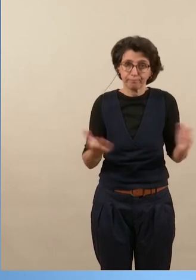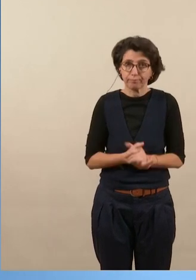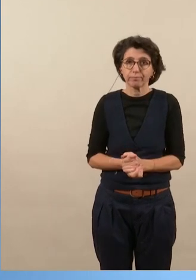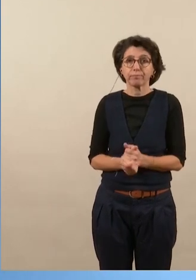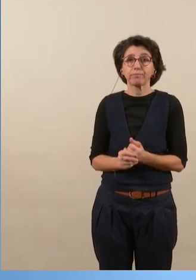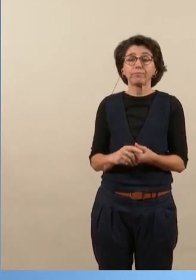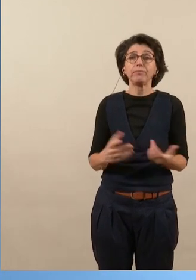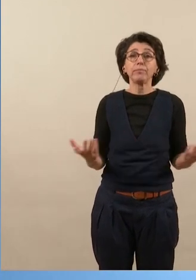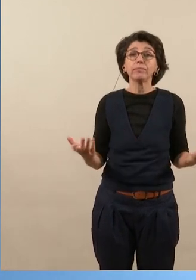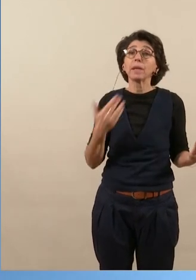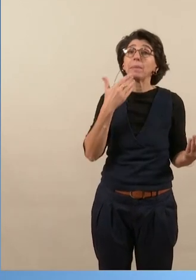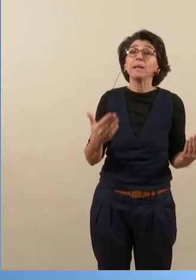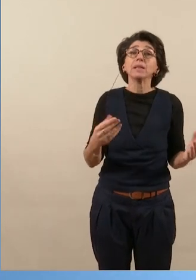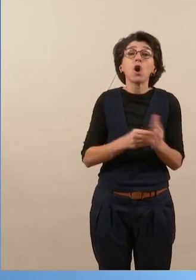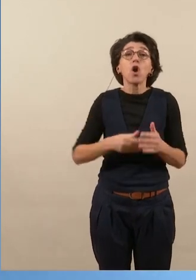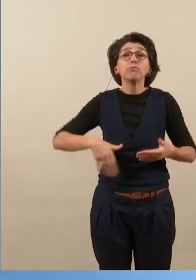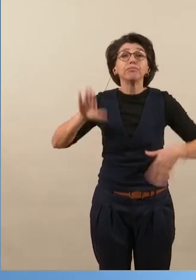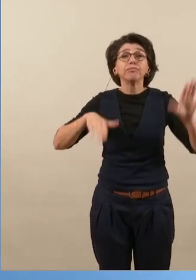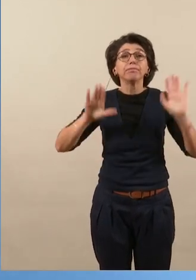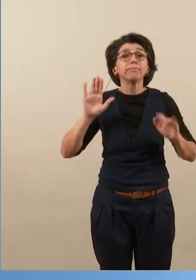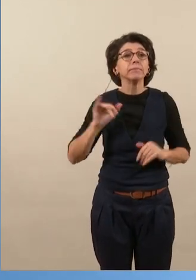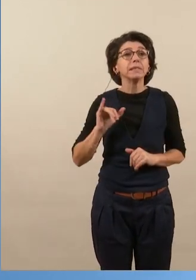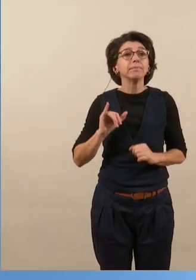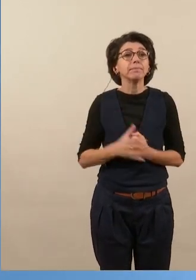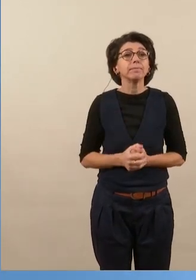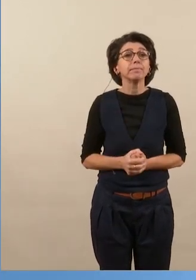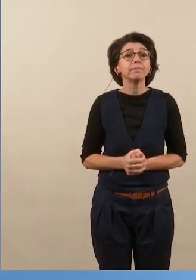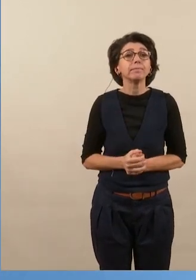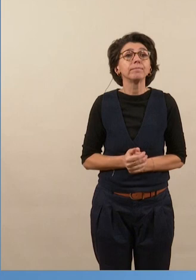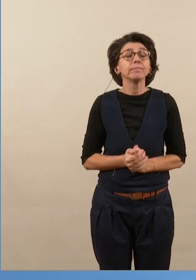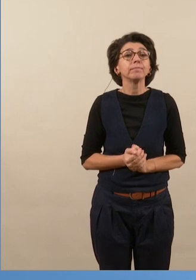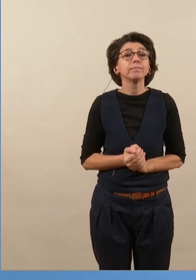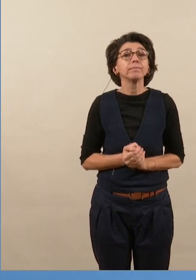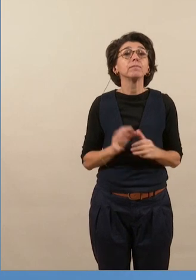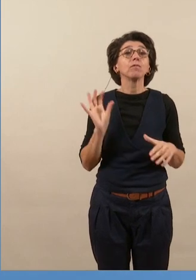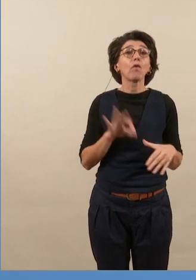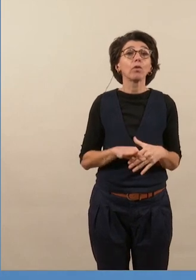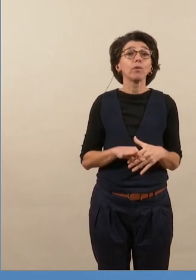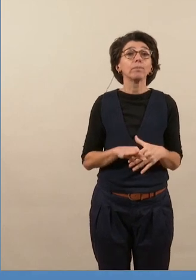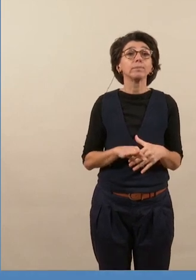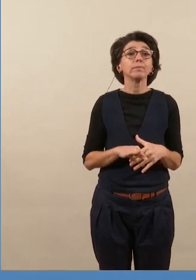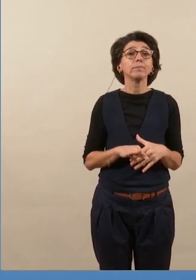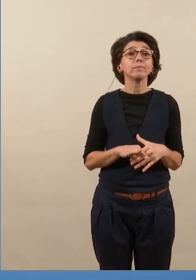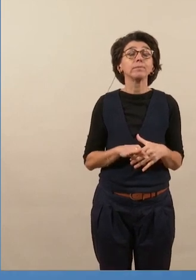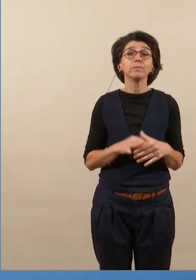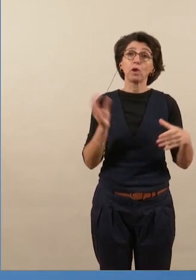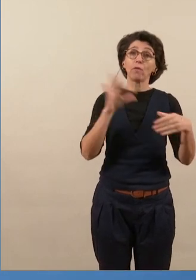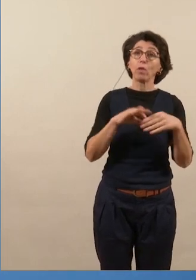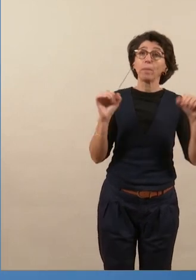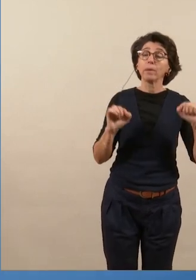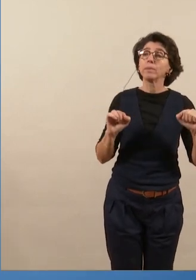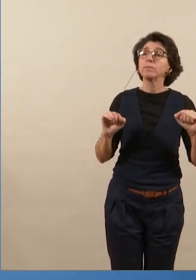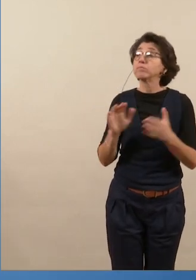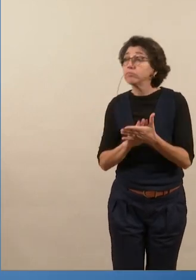y y a-t-il d'autres demandes de prise de parole où on peut passer au vote